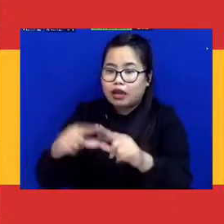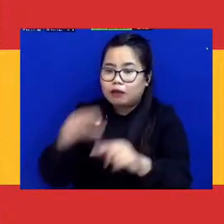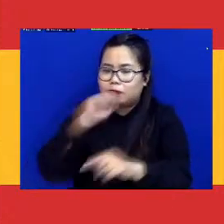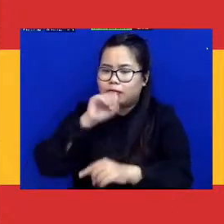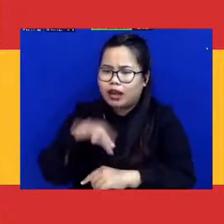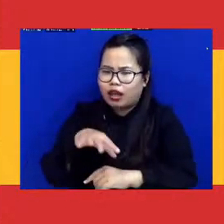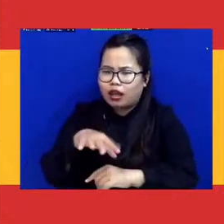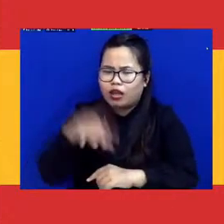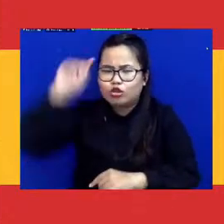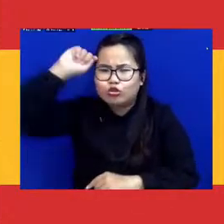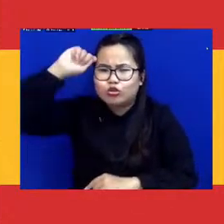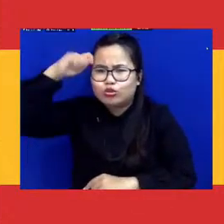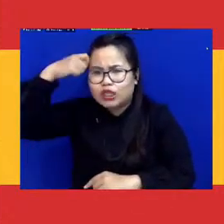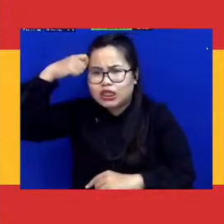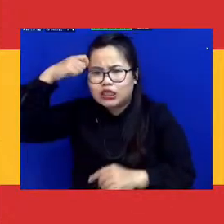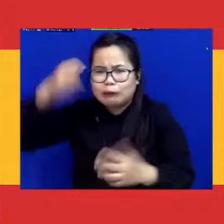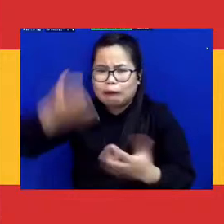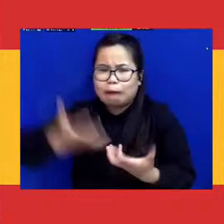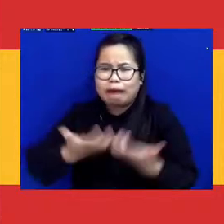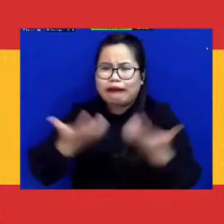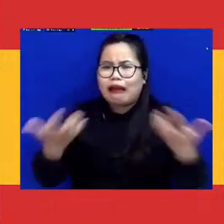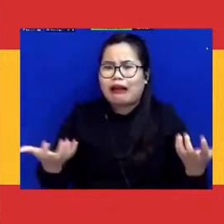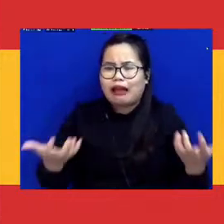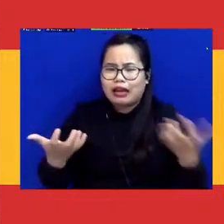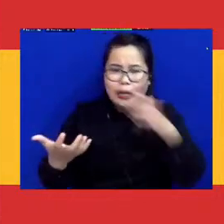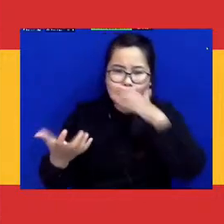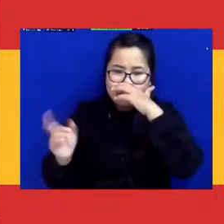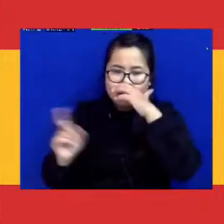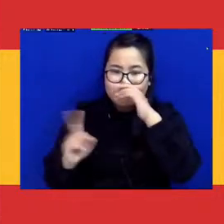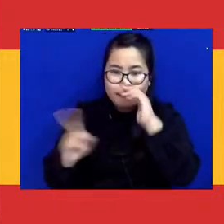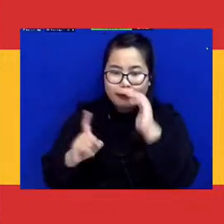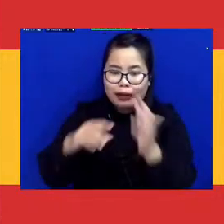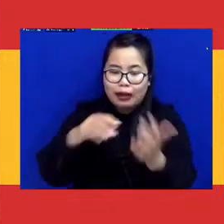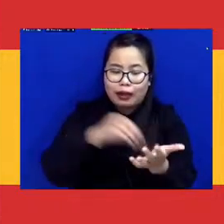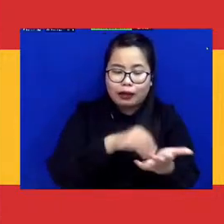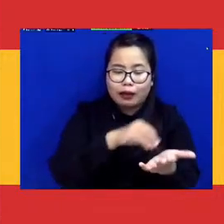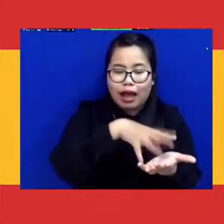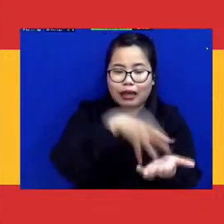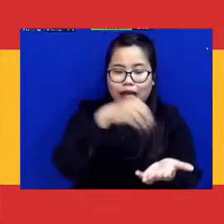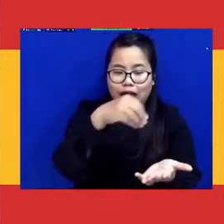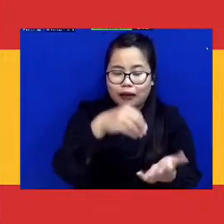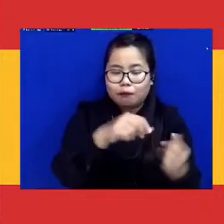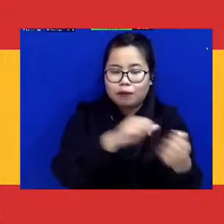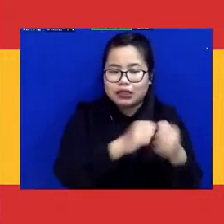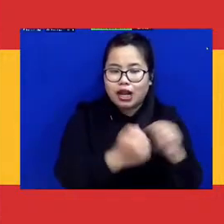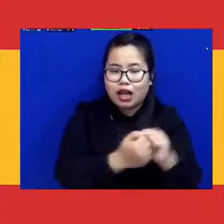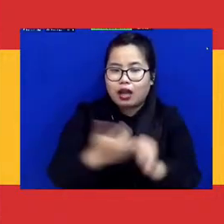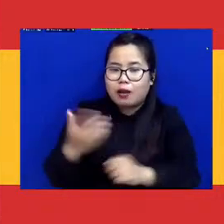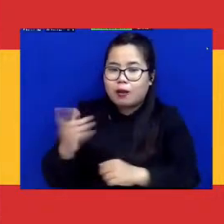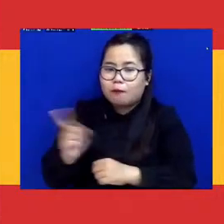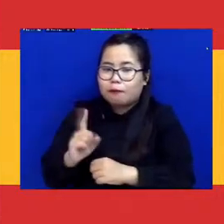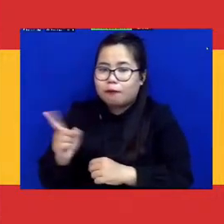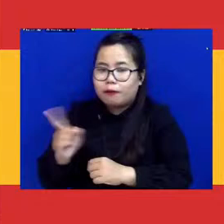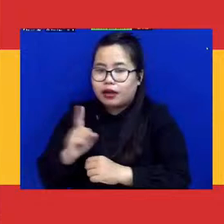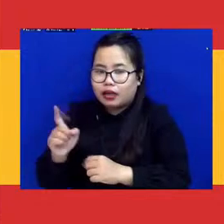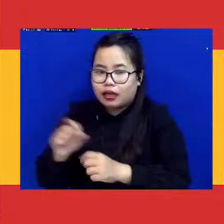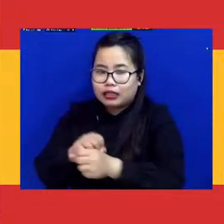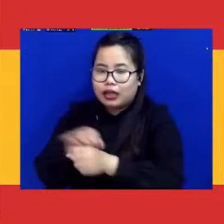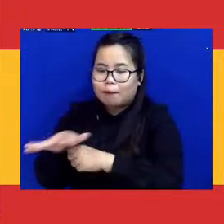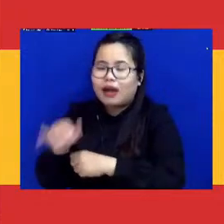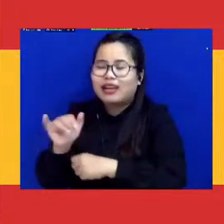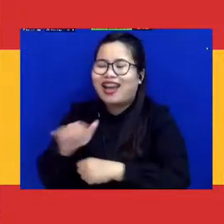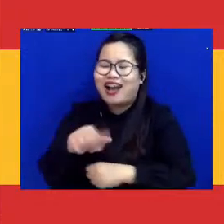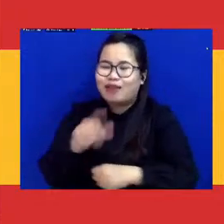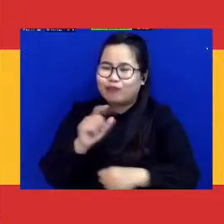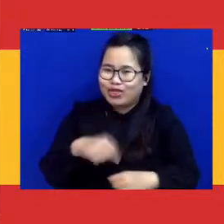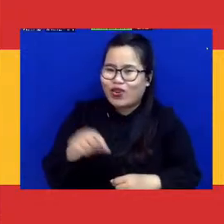susah membedakan yang mana yang akar permasalahan dan mana yang dampak. Benar, itulah kenapa